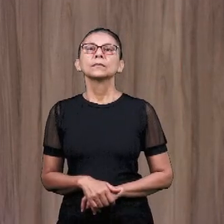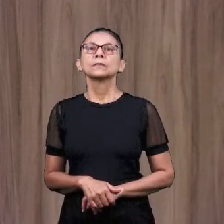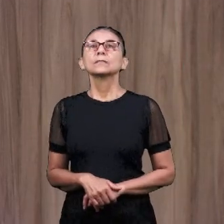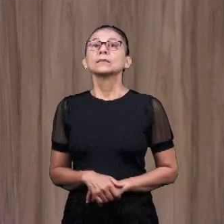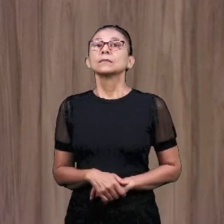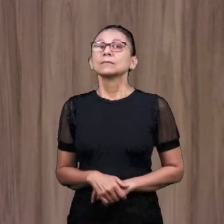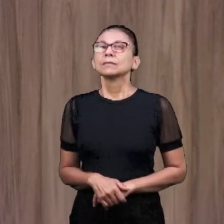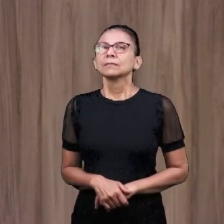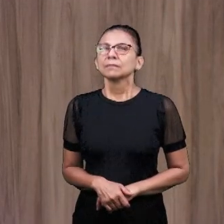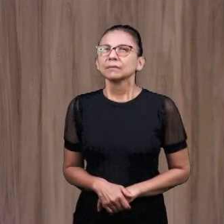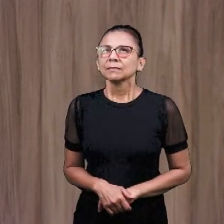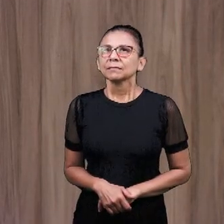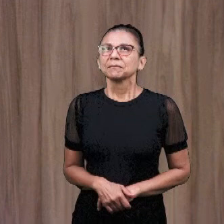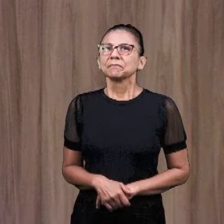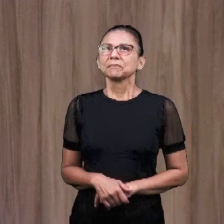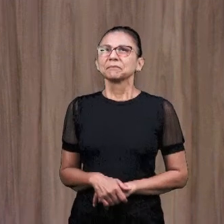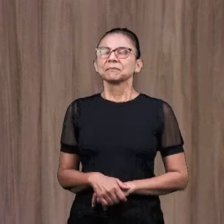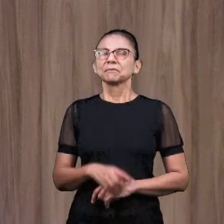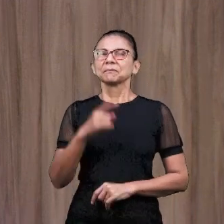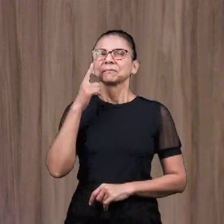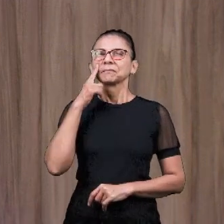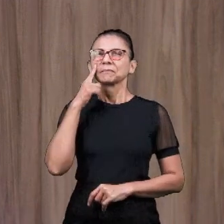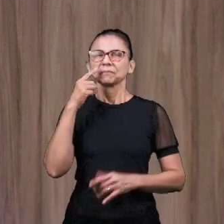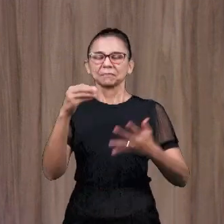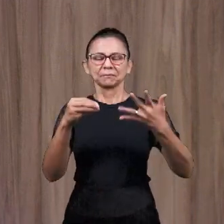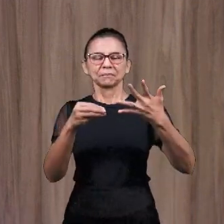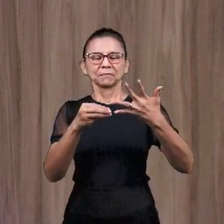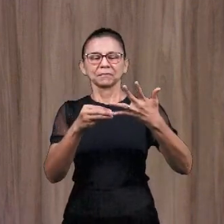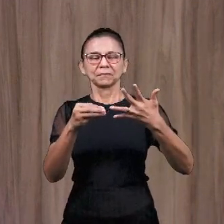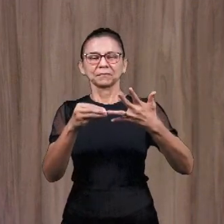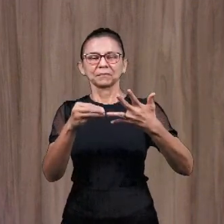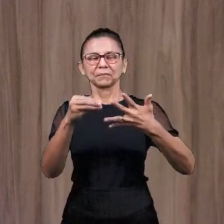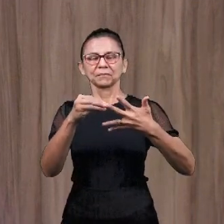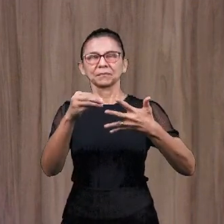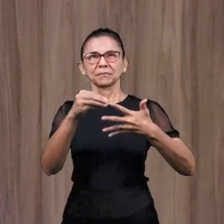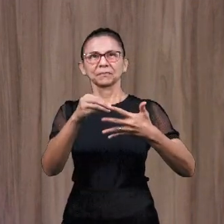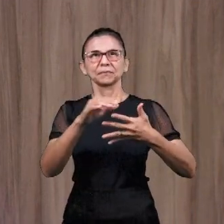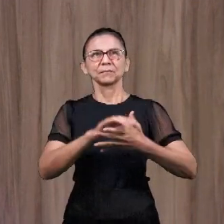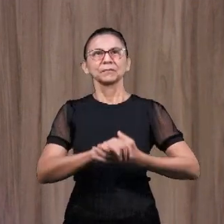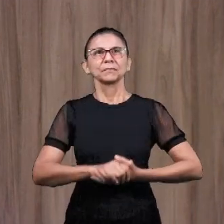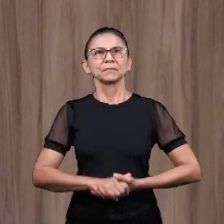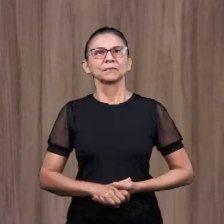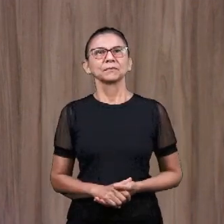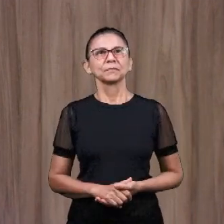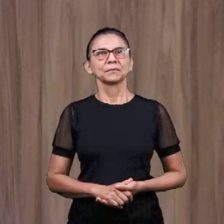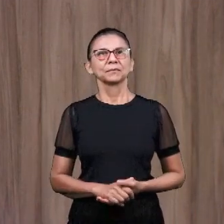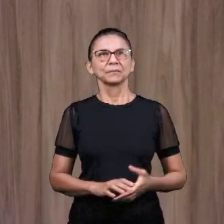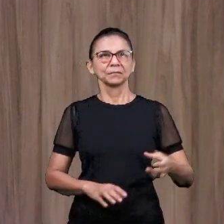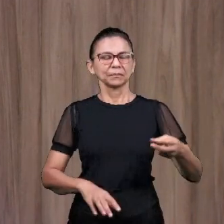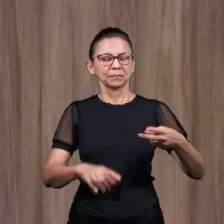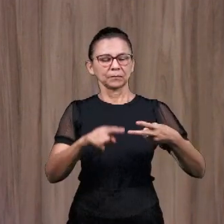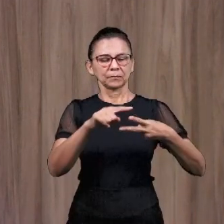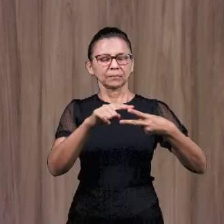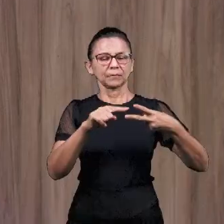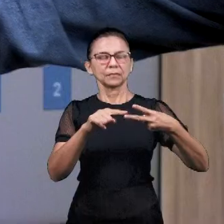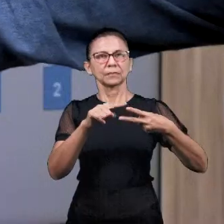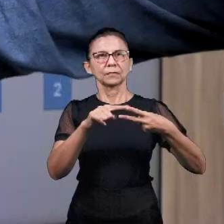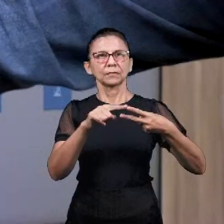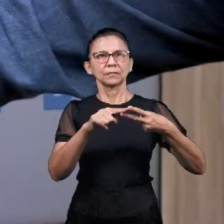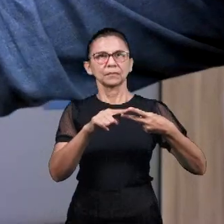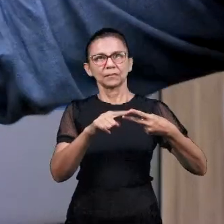Maintenant, nous allons lire les notes de la 2e phrase musicale. Nous avons aussi une double croche très